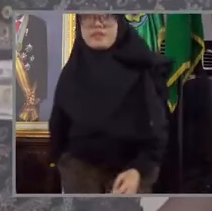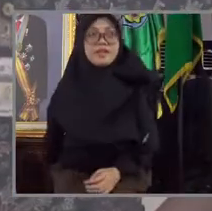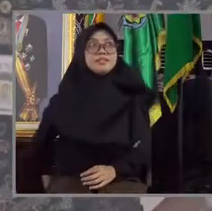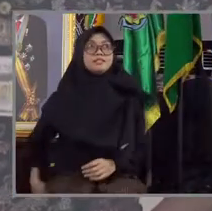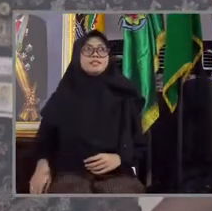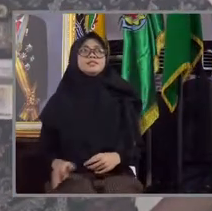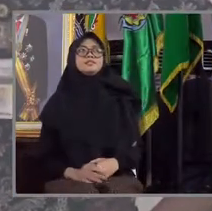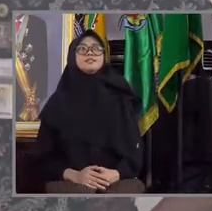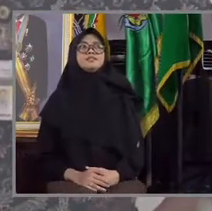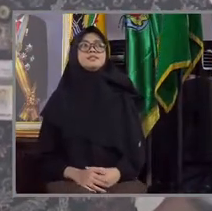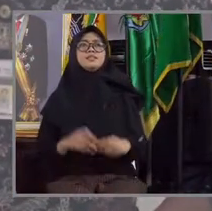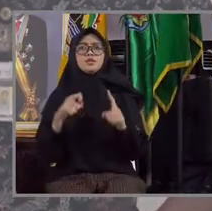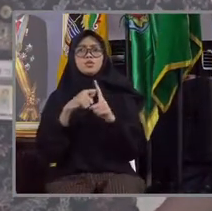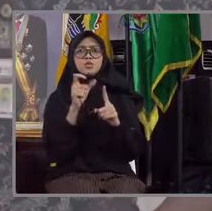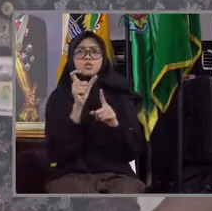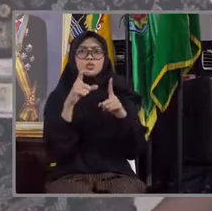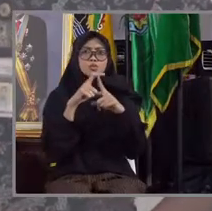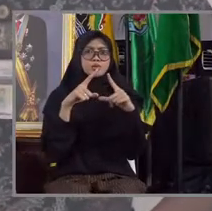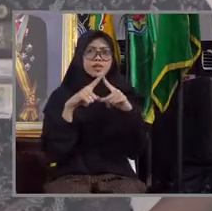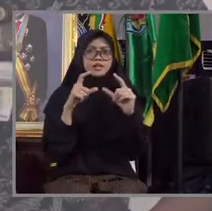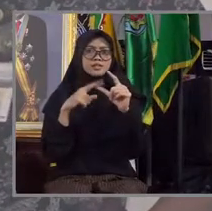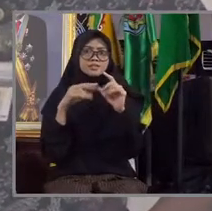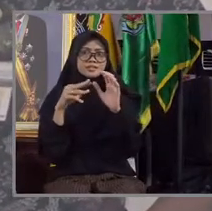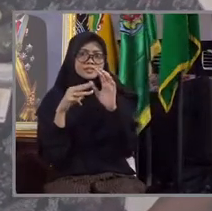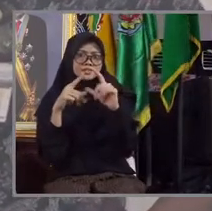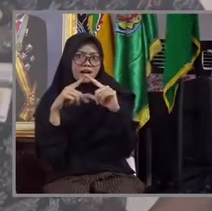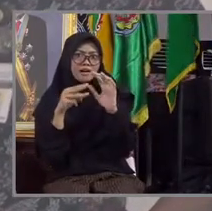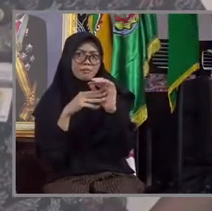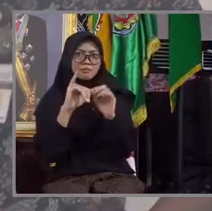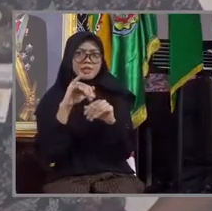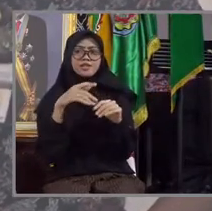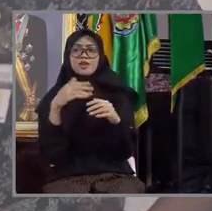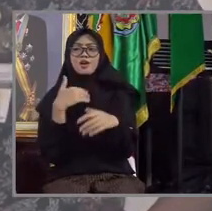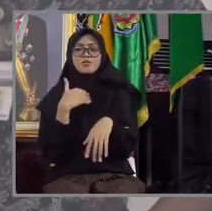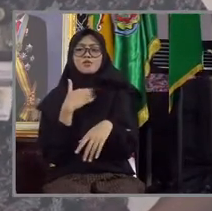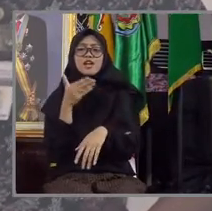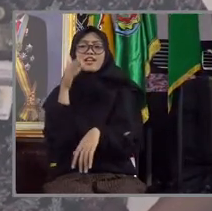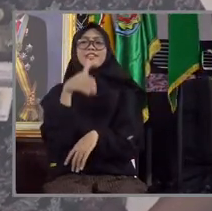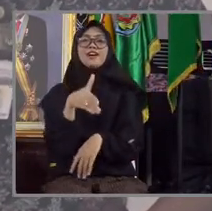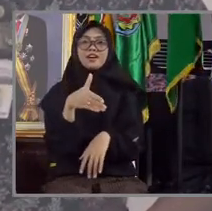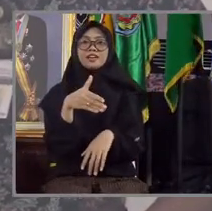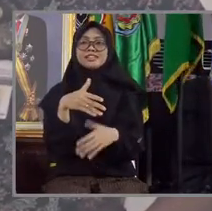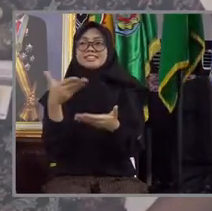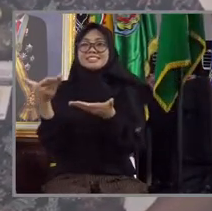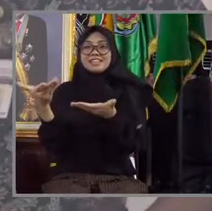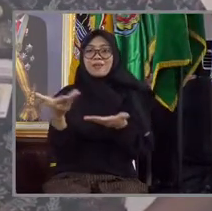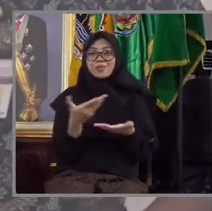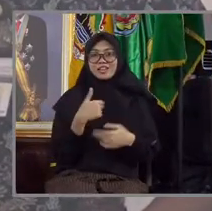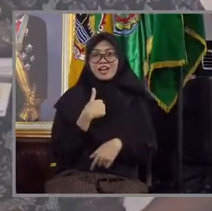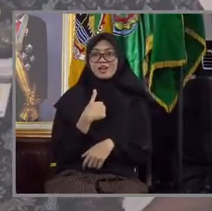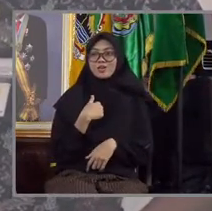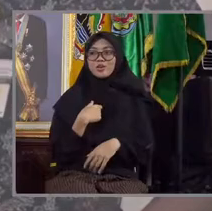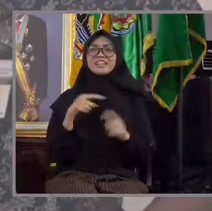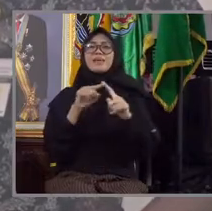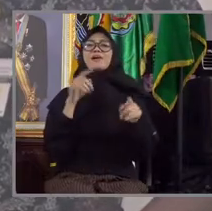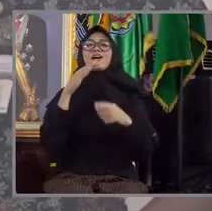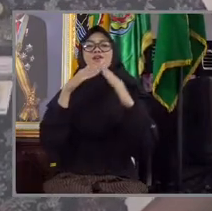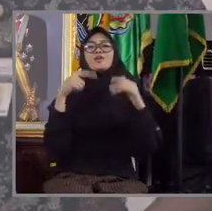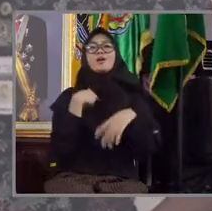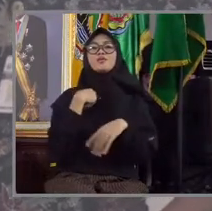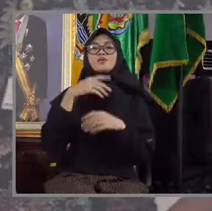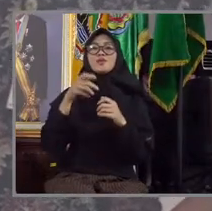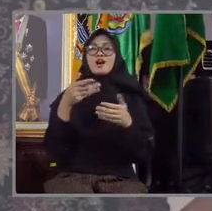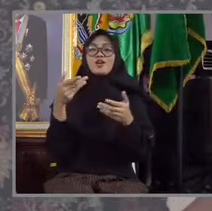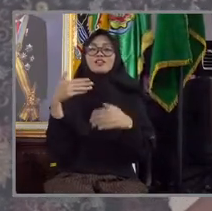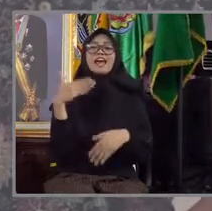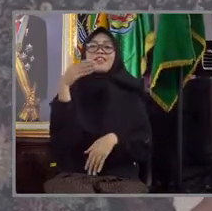Pak. Kudatang sambutlah aku. Wah, itu kalau di rumah saya beda lagi Pak. Kudatang sambatlah aku. Wah, itu